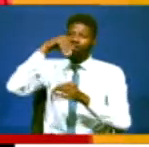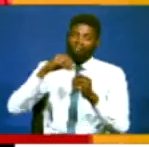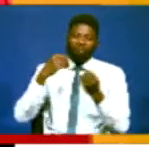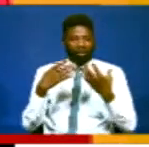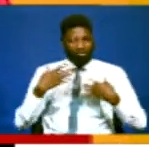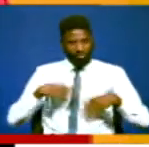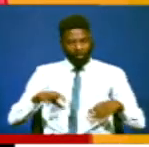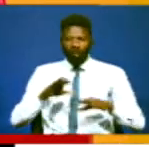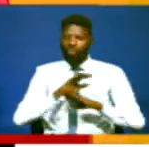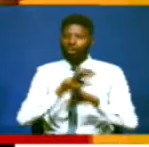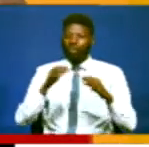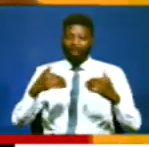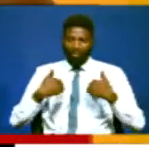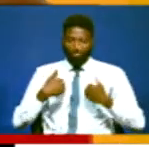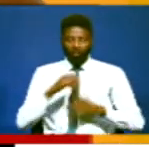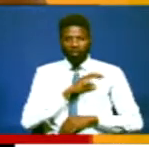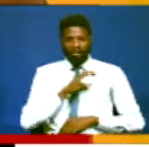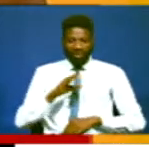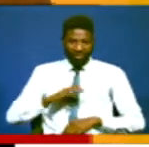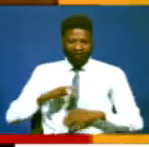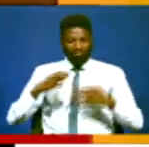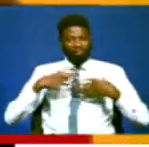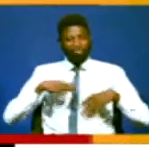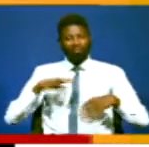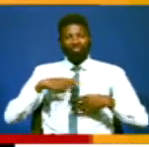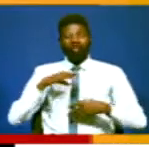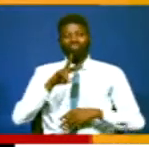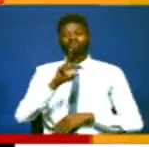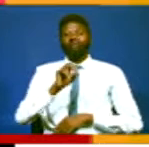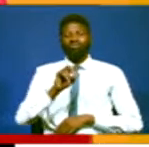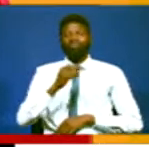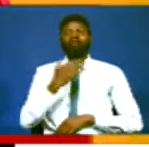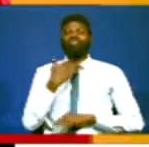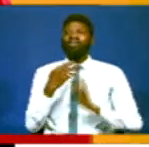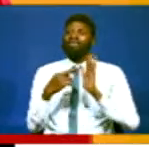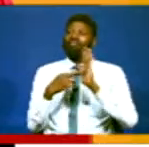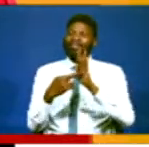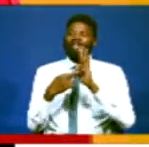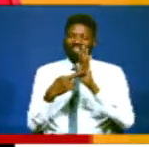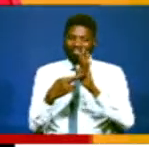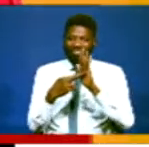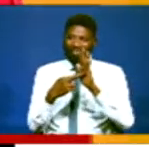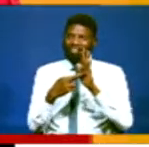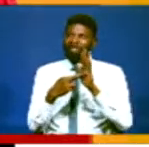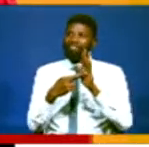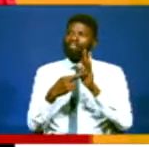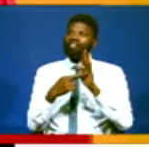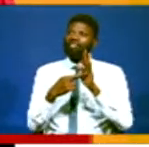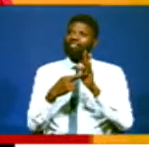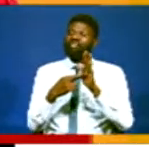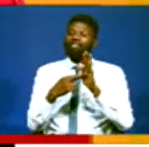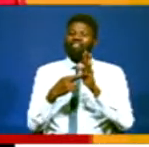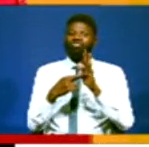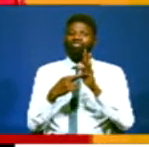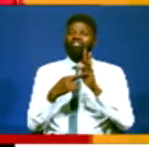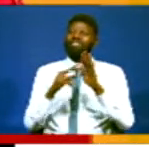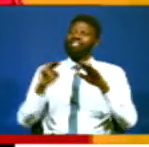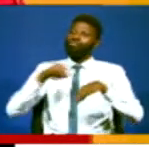ambao watakuwakilisha dunia taifa zima kwamba maoni ya Jasper